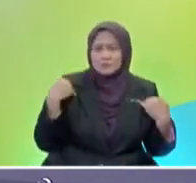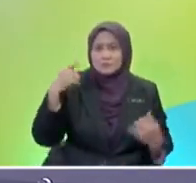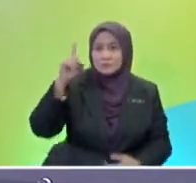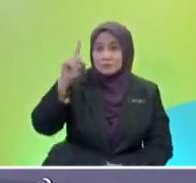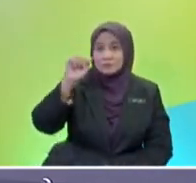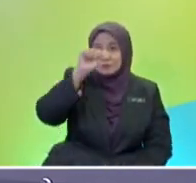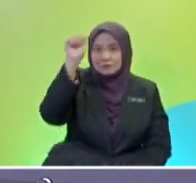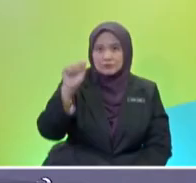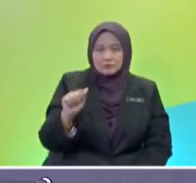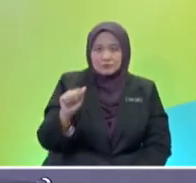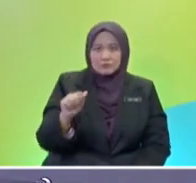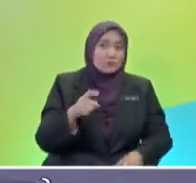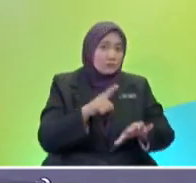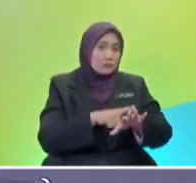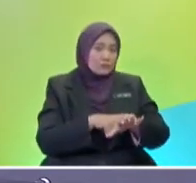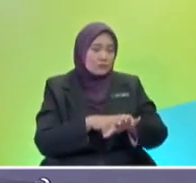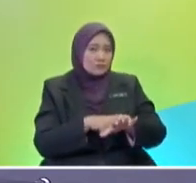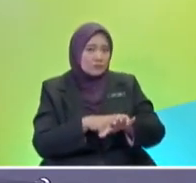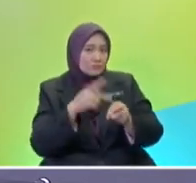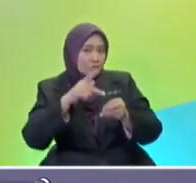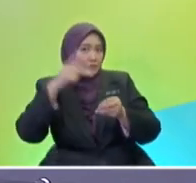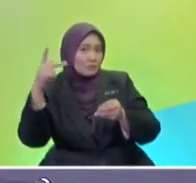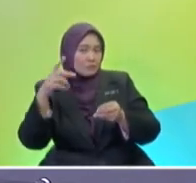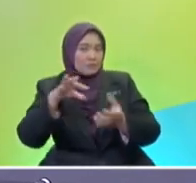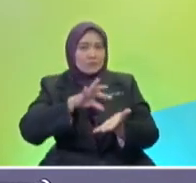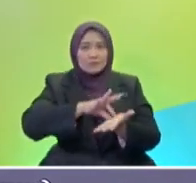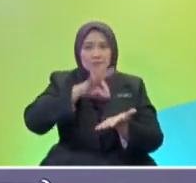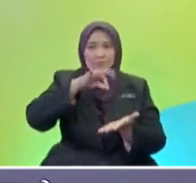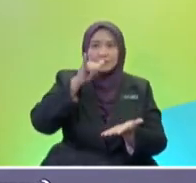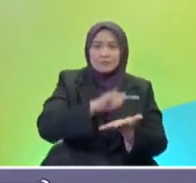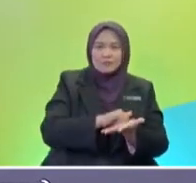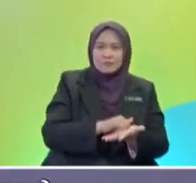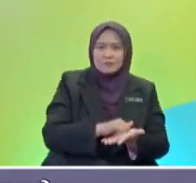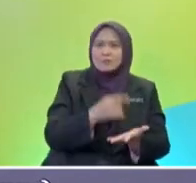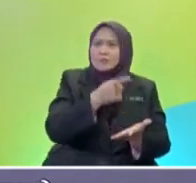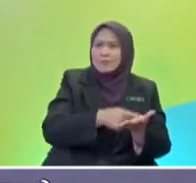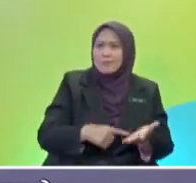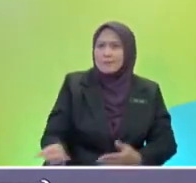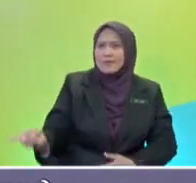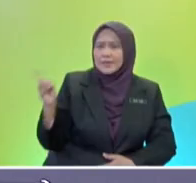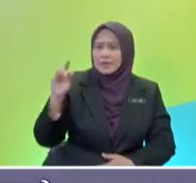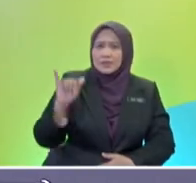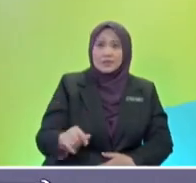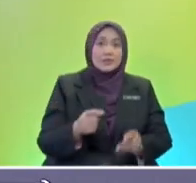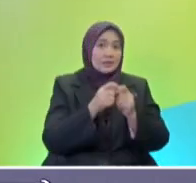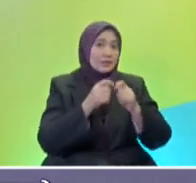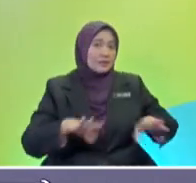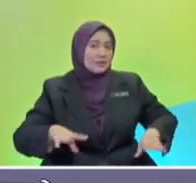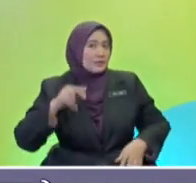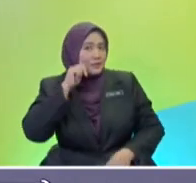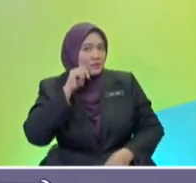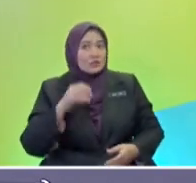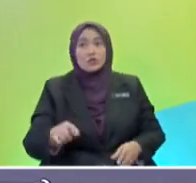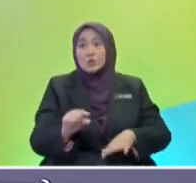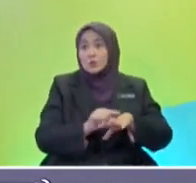bisa mengeluarkan tisu tersebut Apakah dia yang telah bisa gunakan